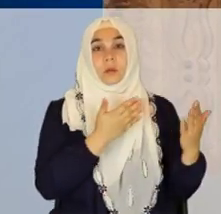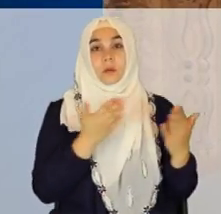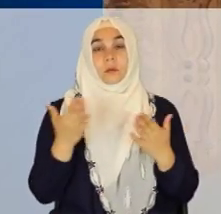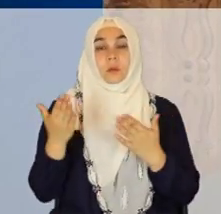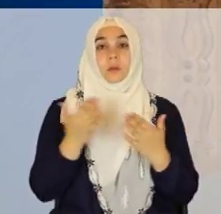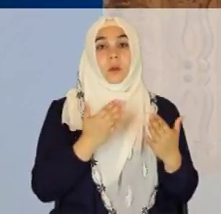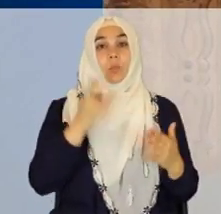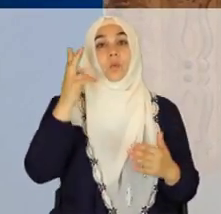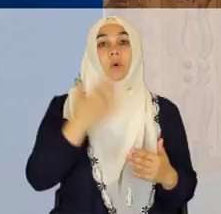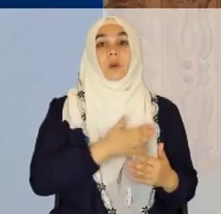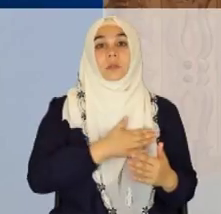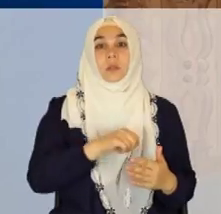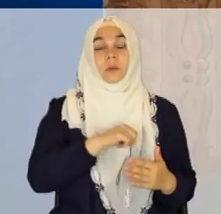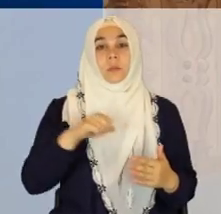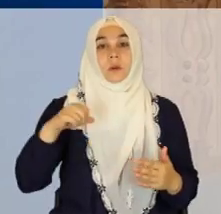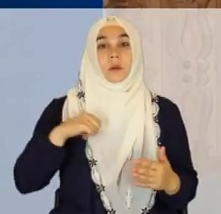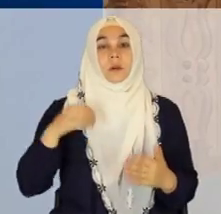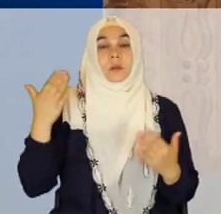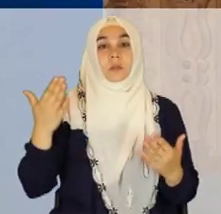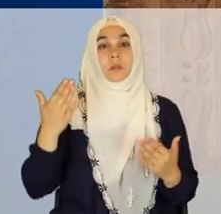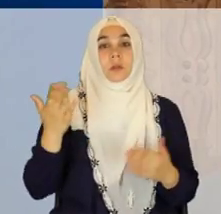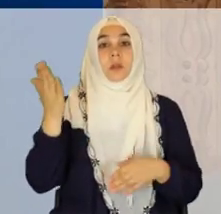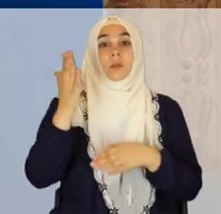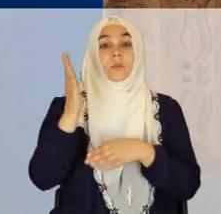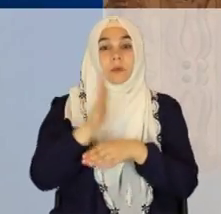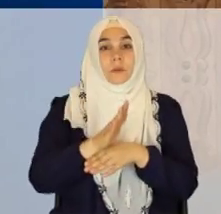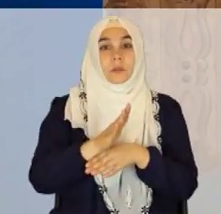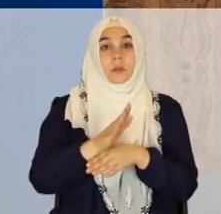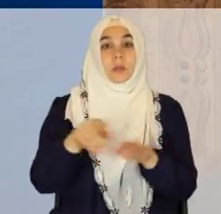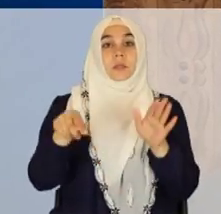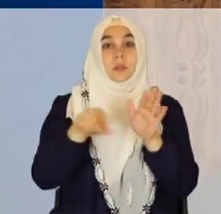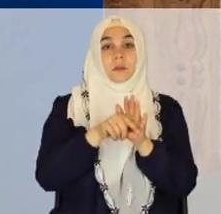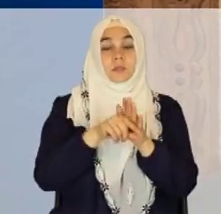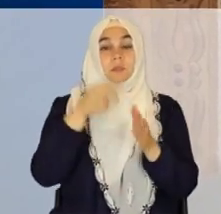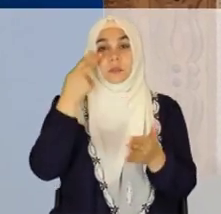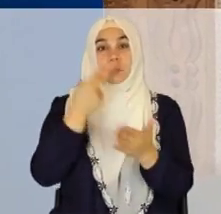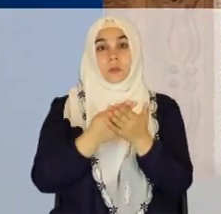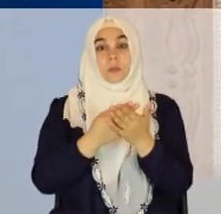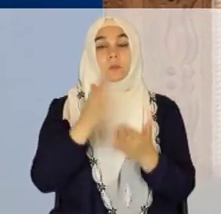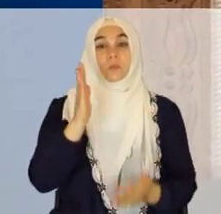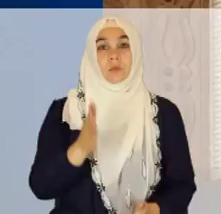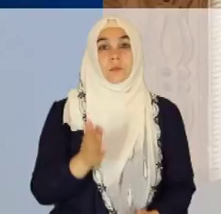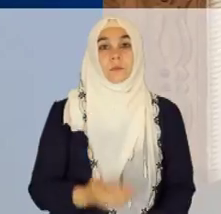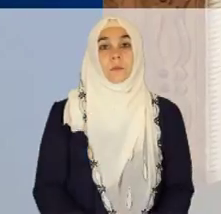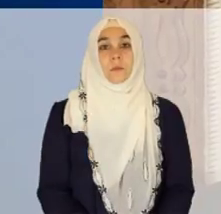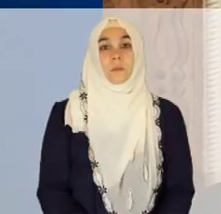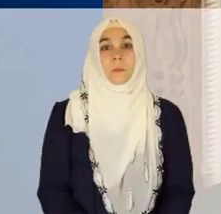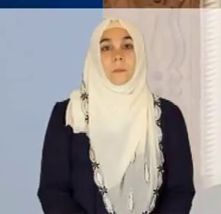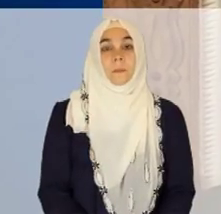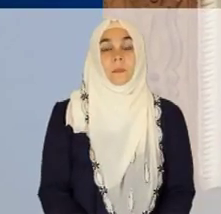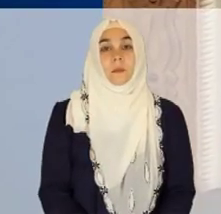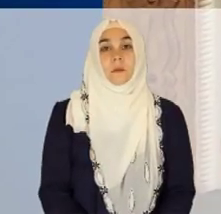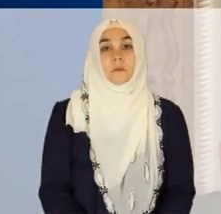Karimda Alloh taolo nozil qilgan oyatga nazar solaylik.